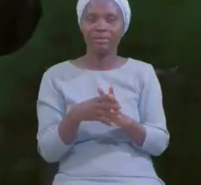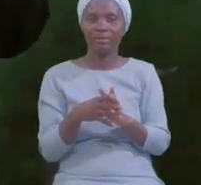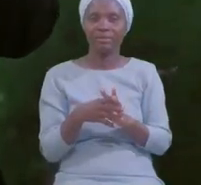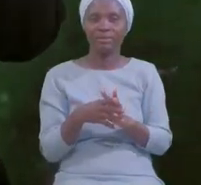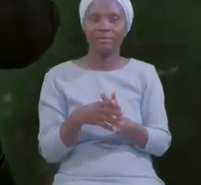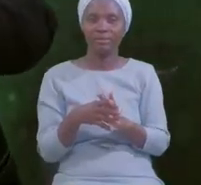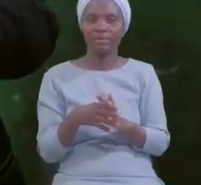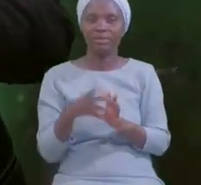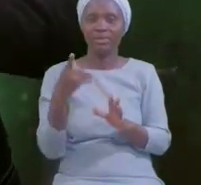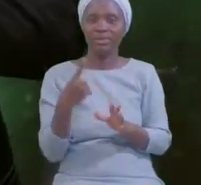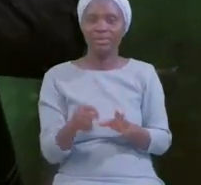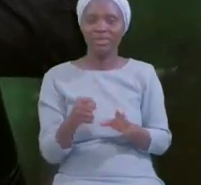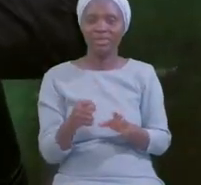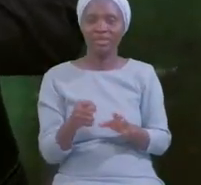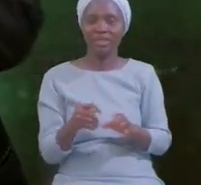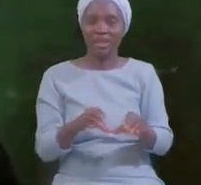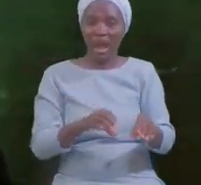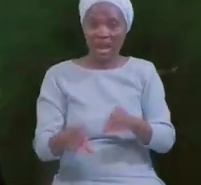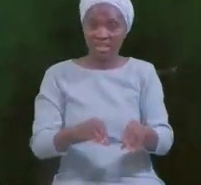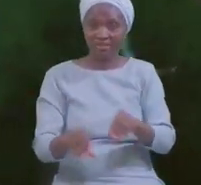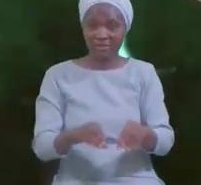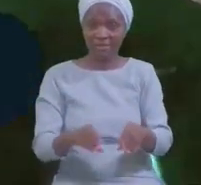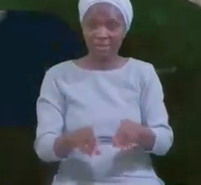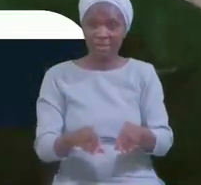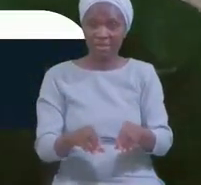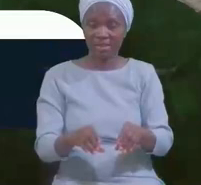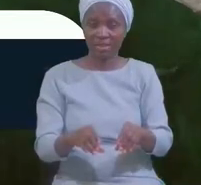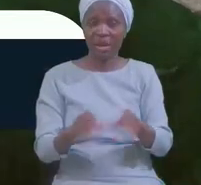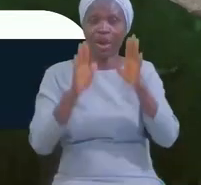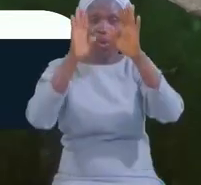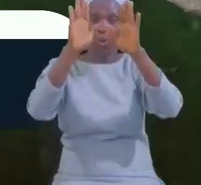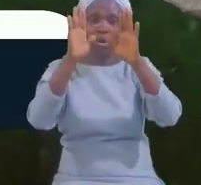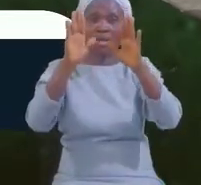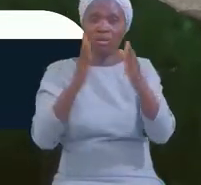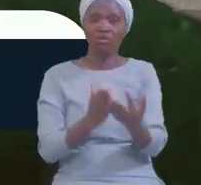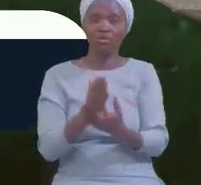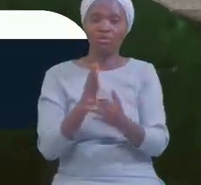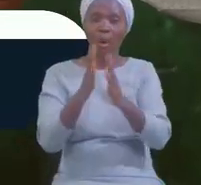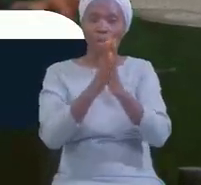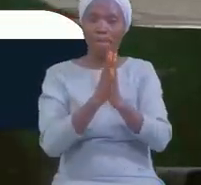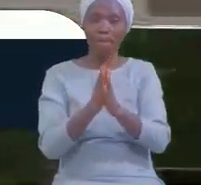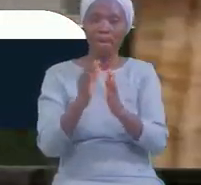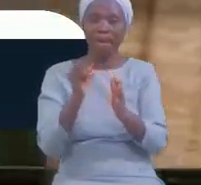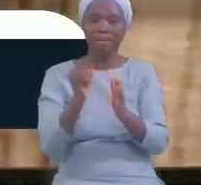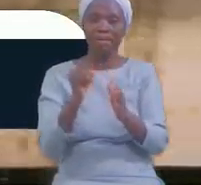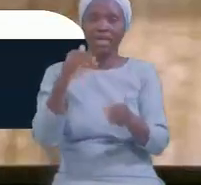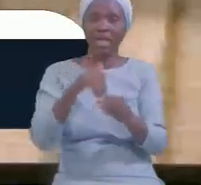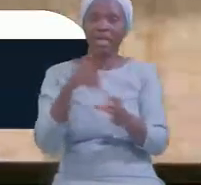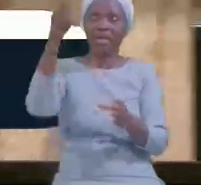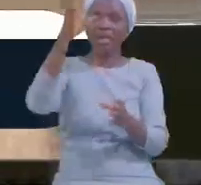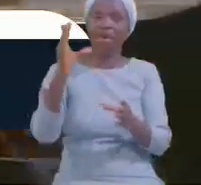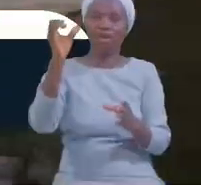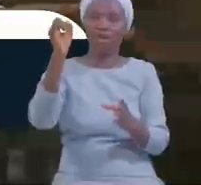les prodiges ou les miracles activés par les prières en présence de Dieu. Nous sommes